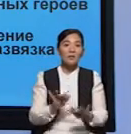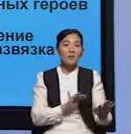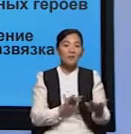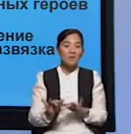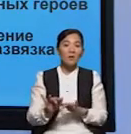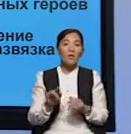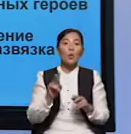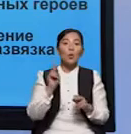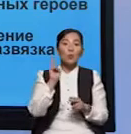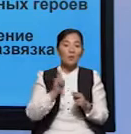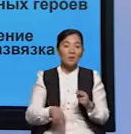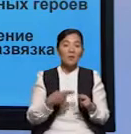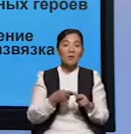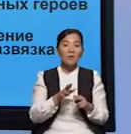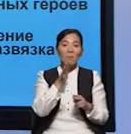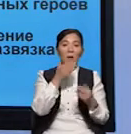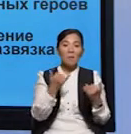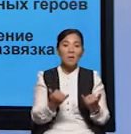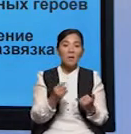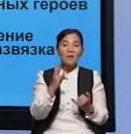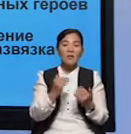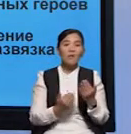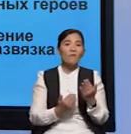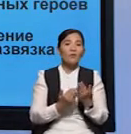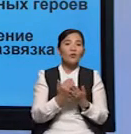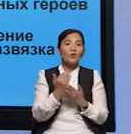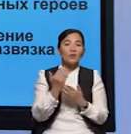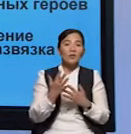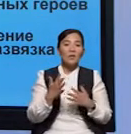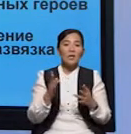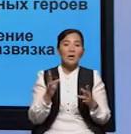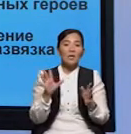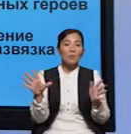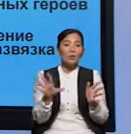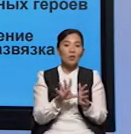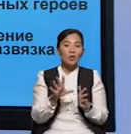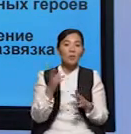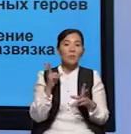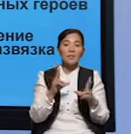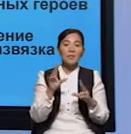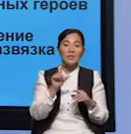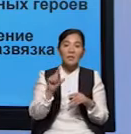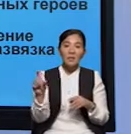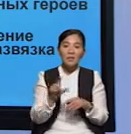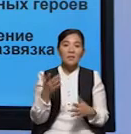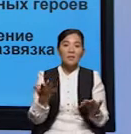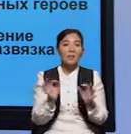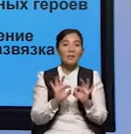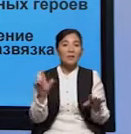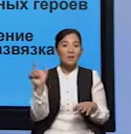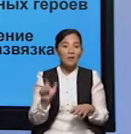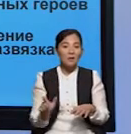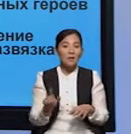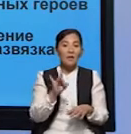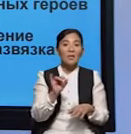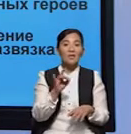действие. Кульминация – это момент наивысшего напряжения в тексте или в рассказе. И развязка